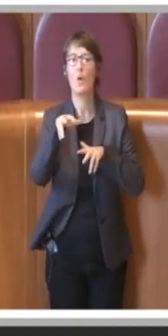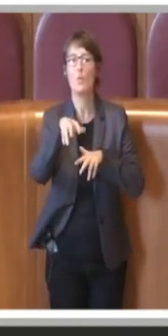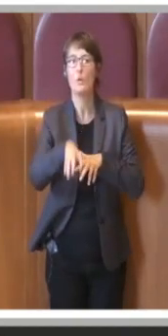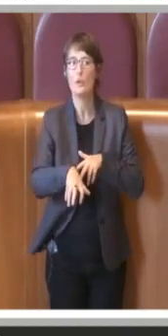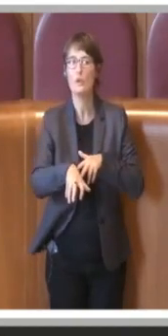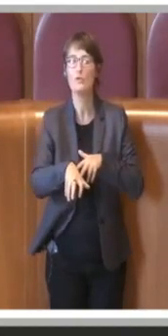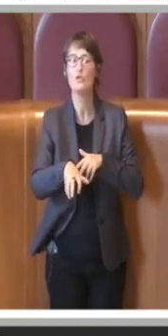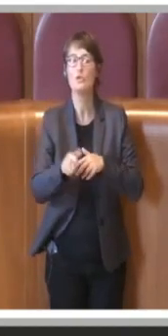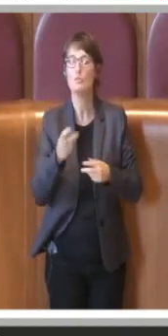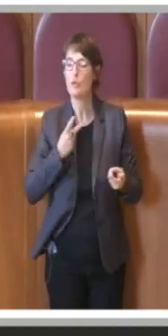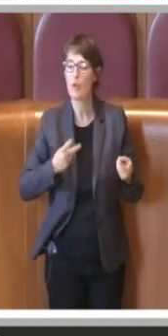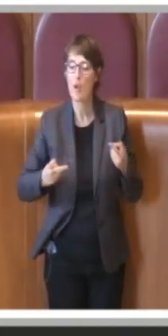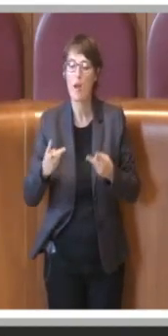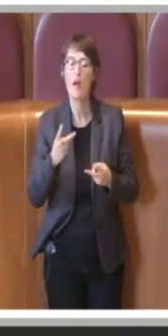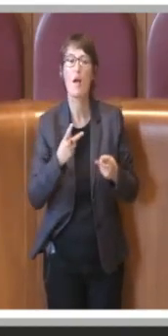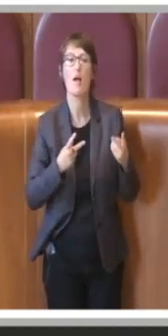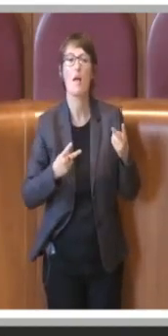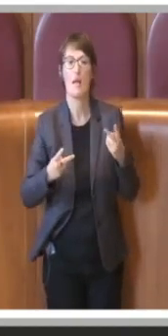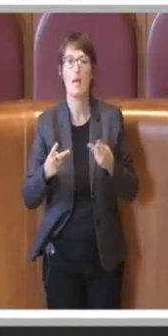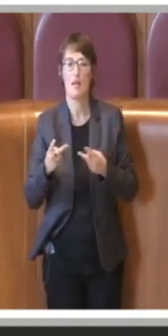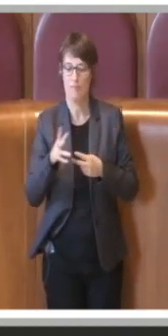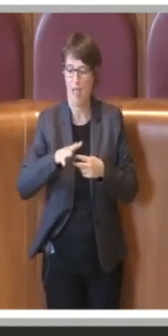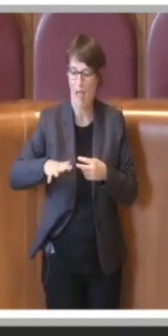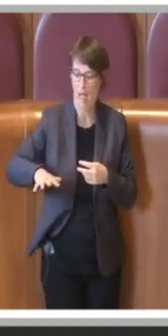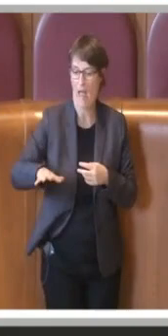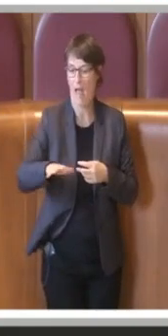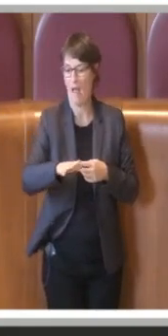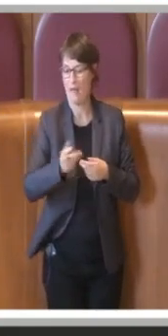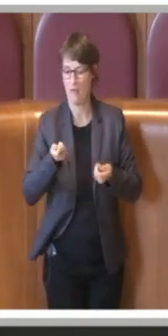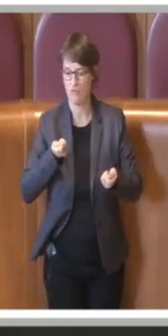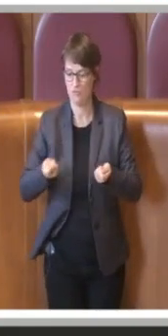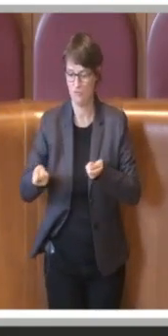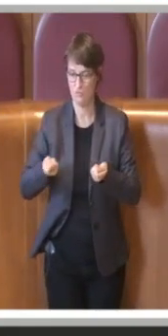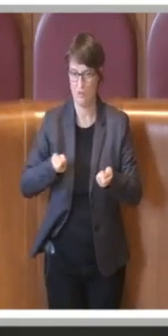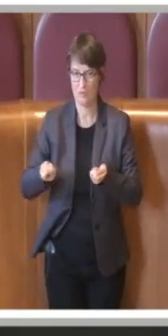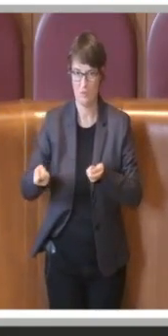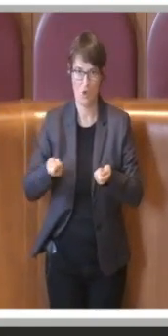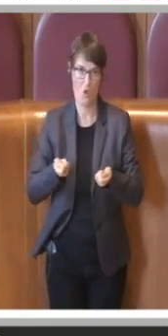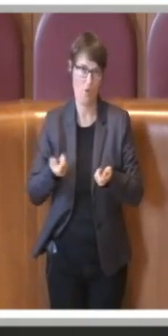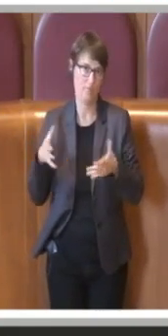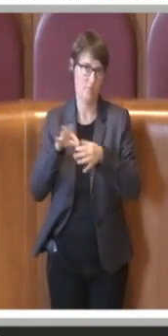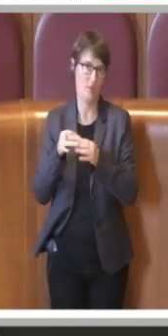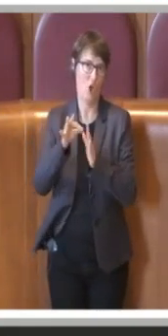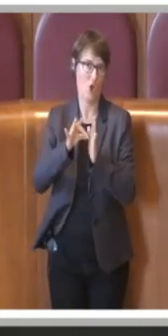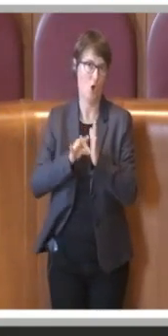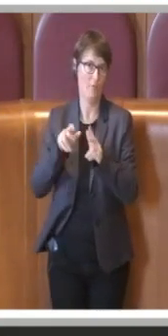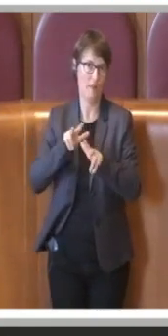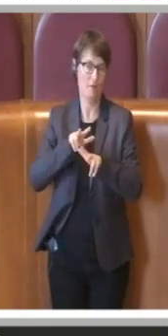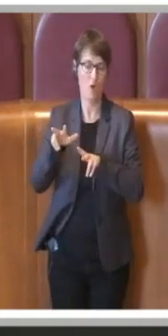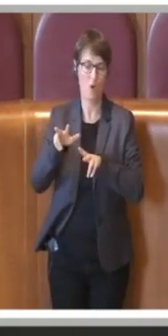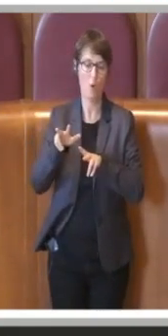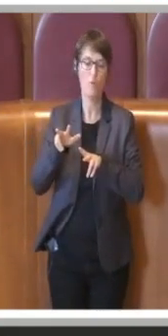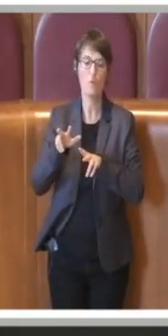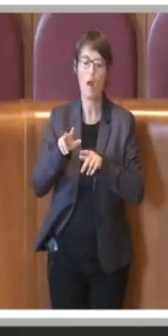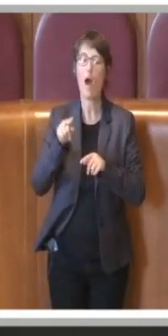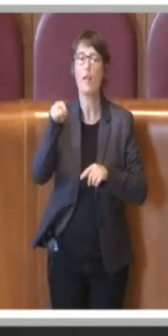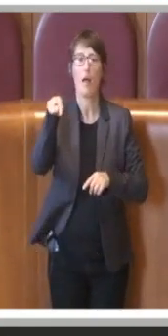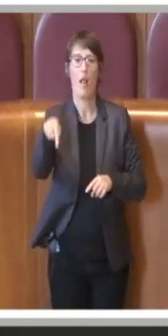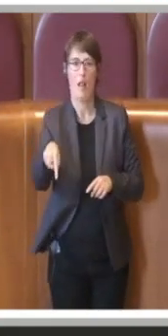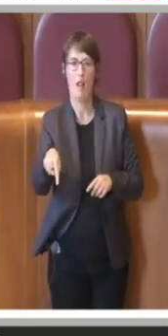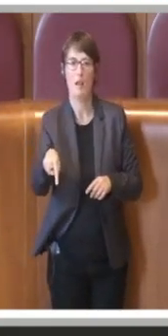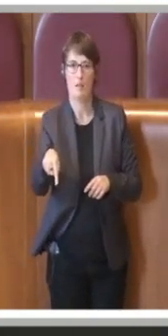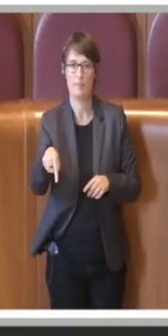che ha inserito nel suo piano delle aree previsto dalla normativa comunale e quindi ha istituito